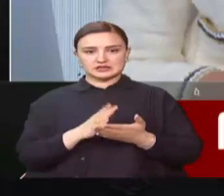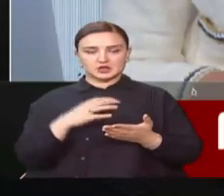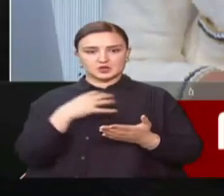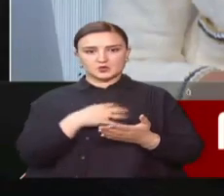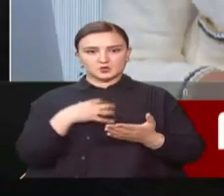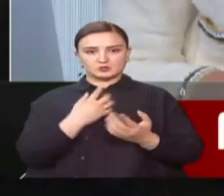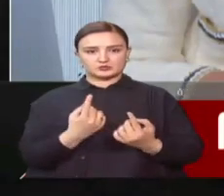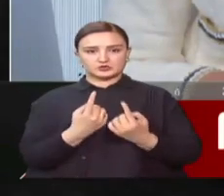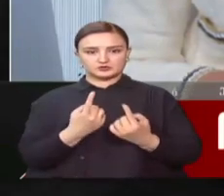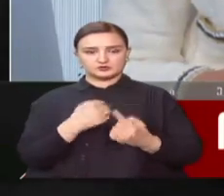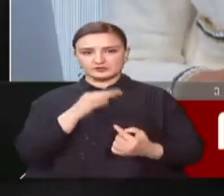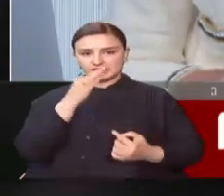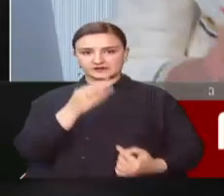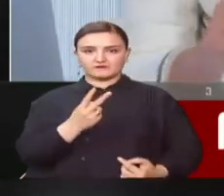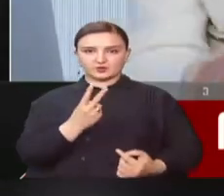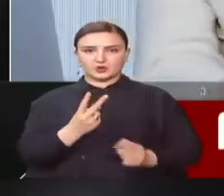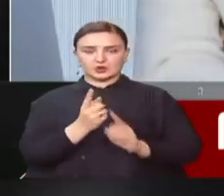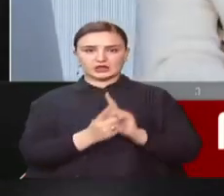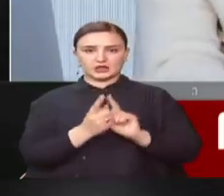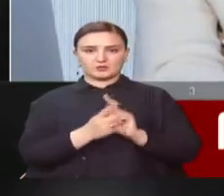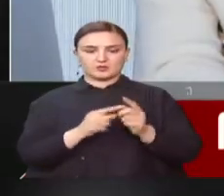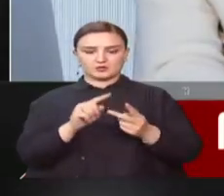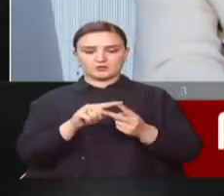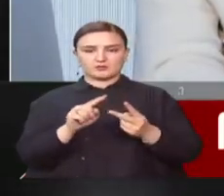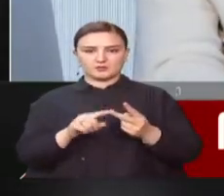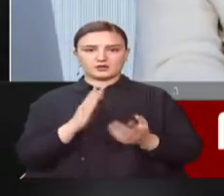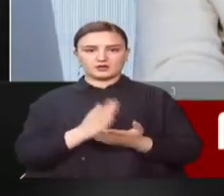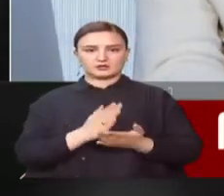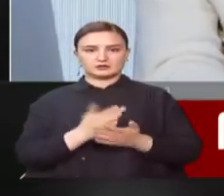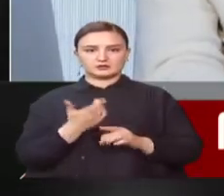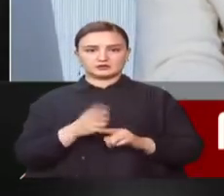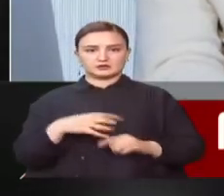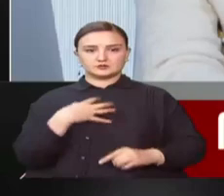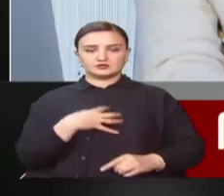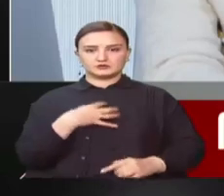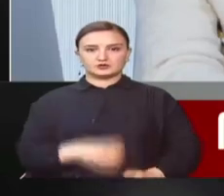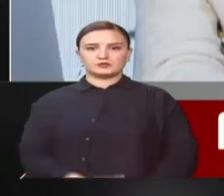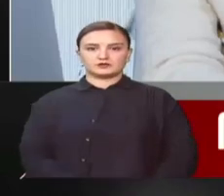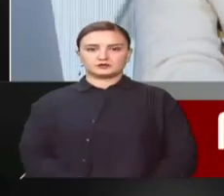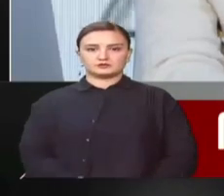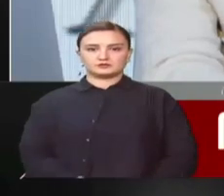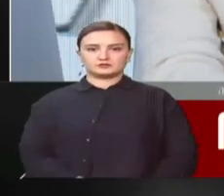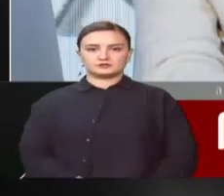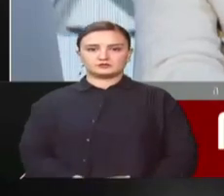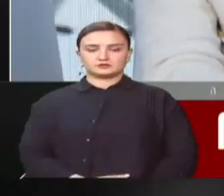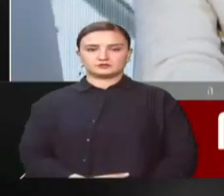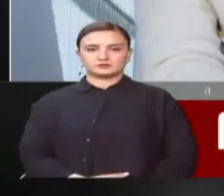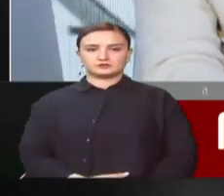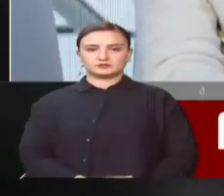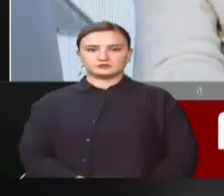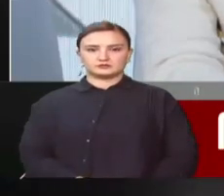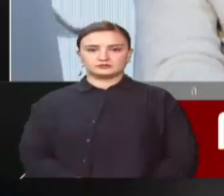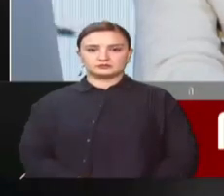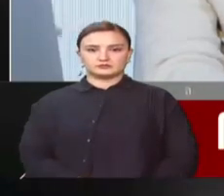აი მე მაგალითად გეტყვით ორ რეფორმას, რომელიც არის დიდწილად ძალიან მნიშვნელოვანი, სასწრაფოდ, ასე